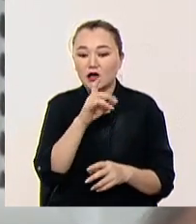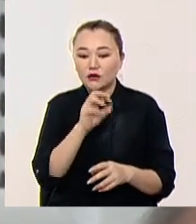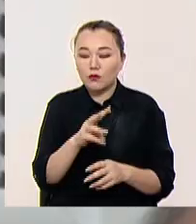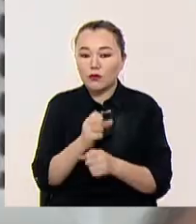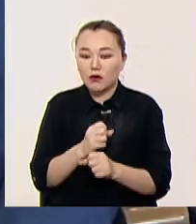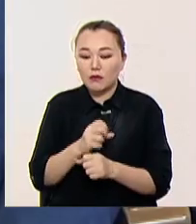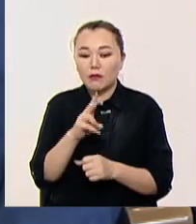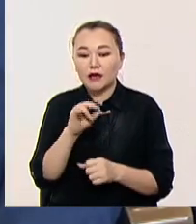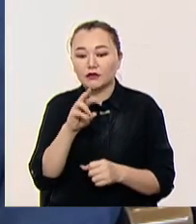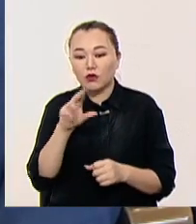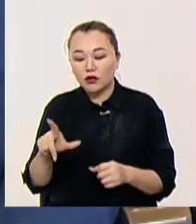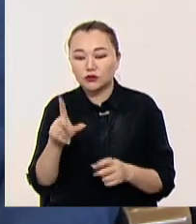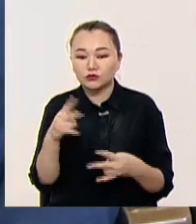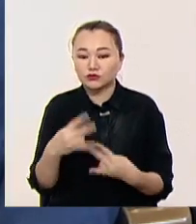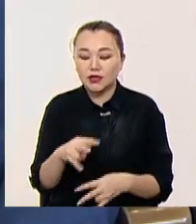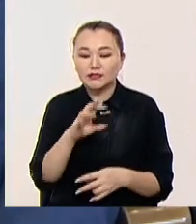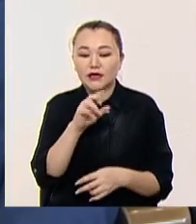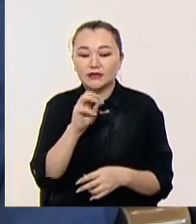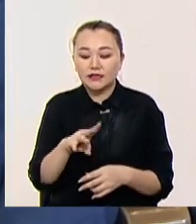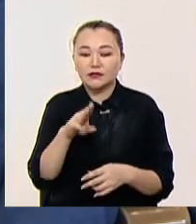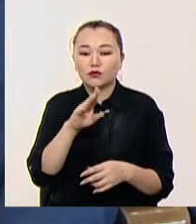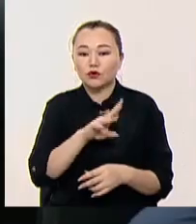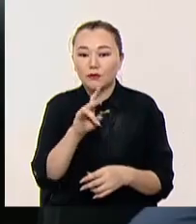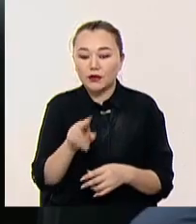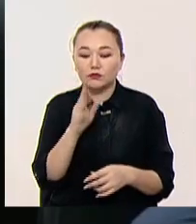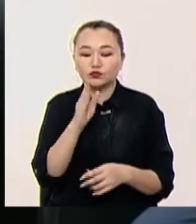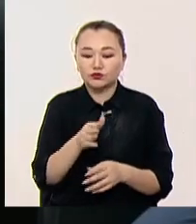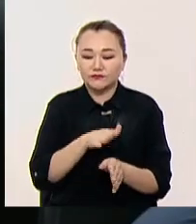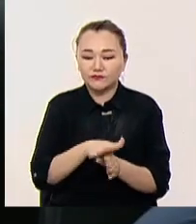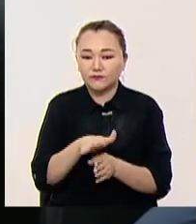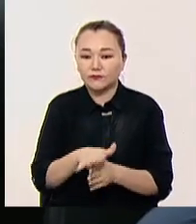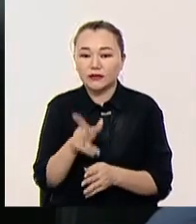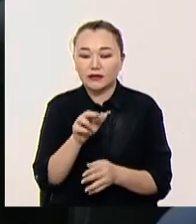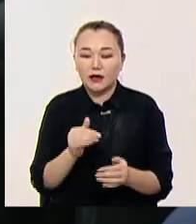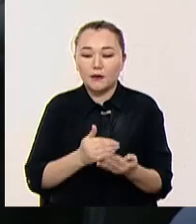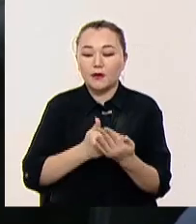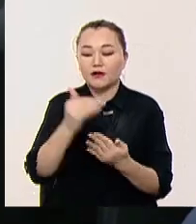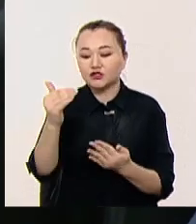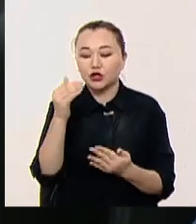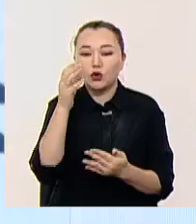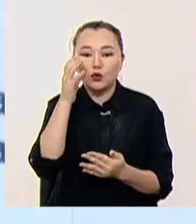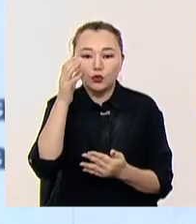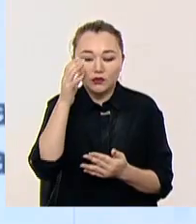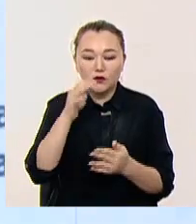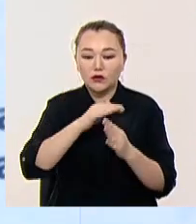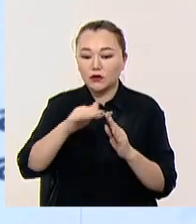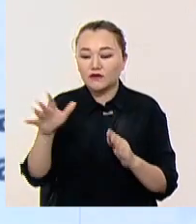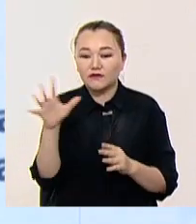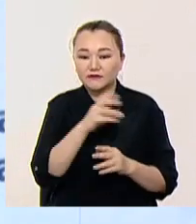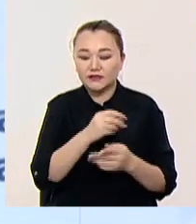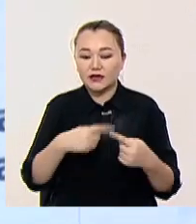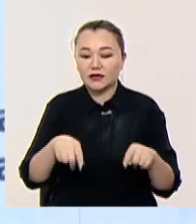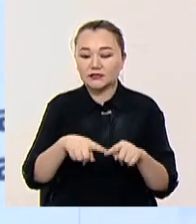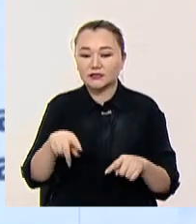готовить политологов? Министр Саясат Нурбек заверил, что будут предприняты меры для повышения уровня образования во всех учебных